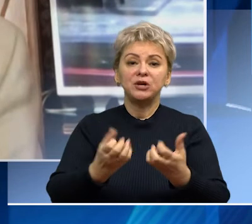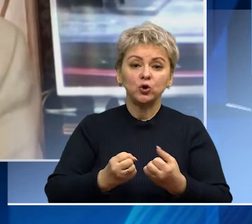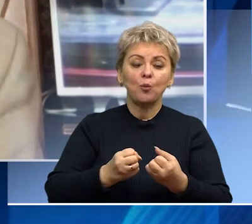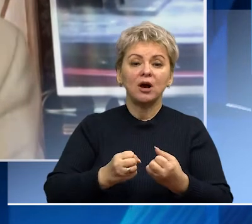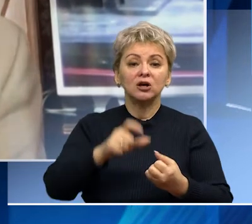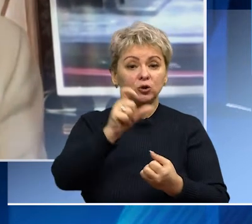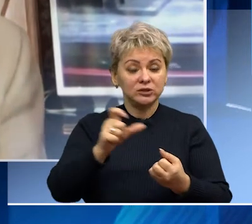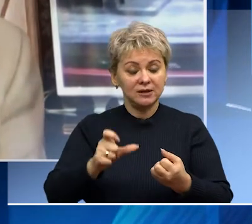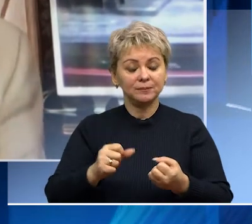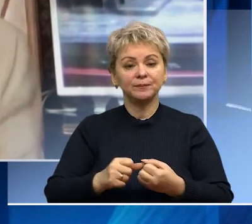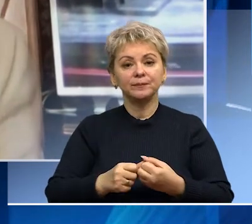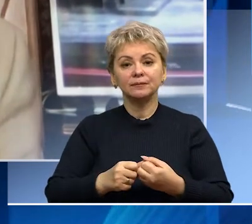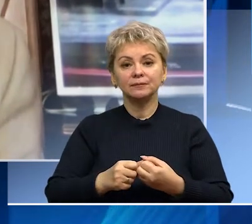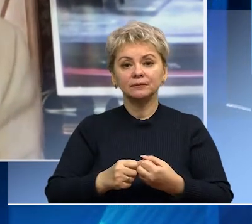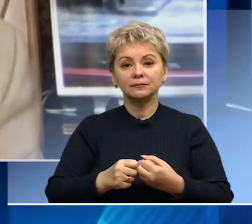приема обращений граждан?